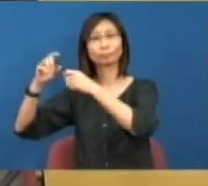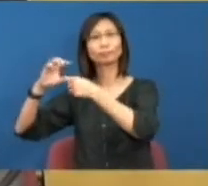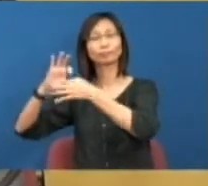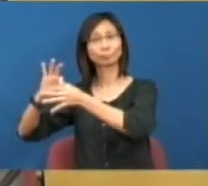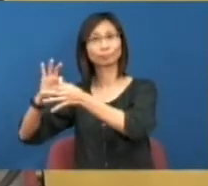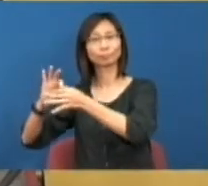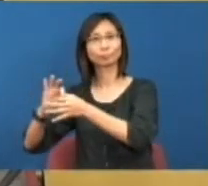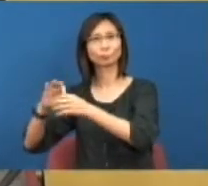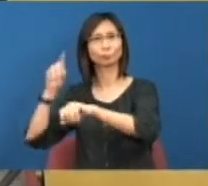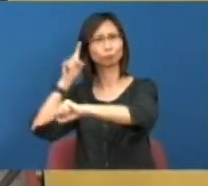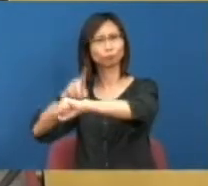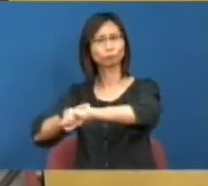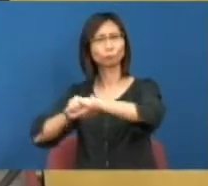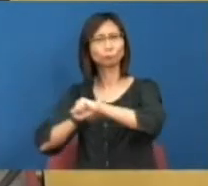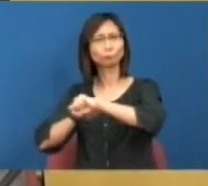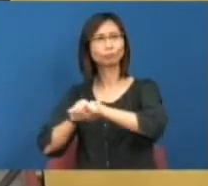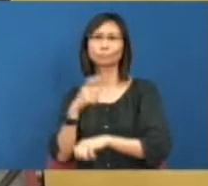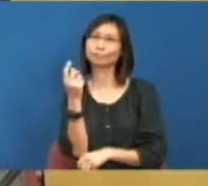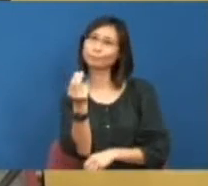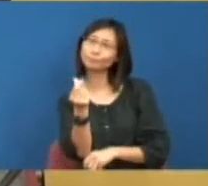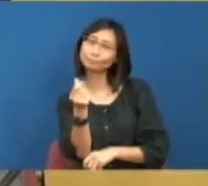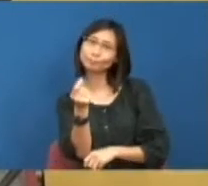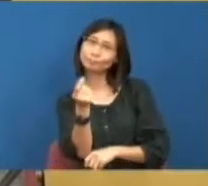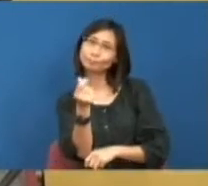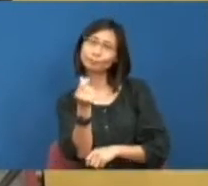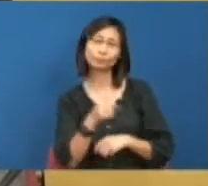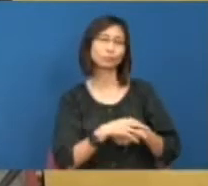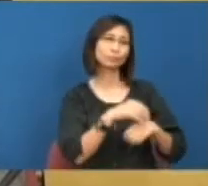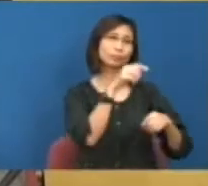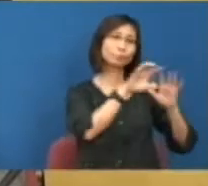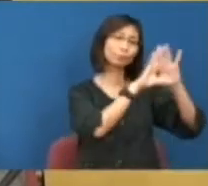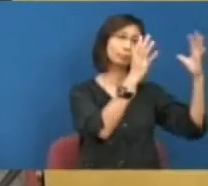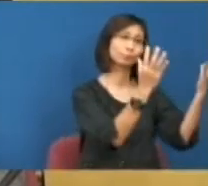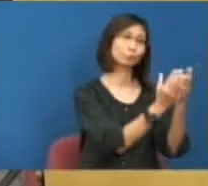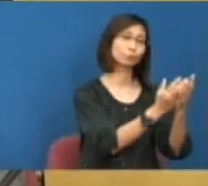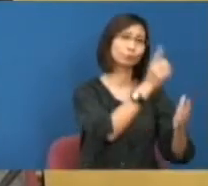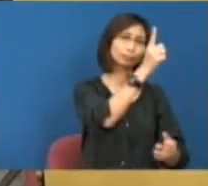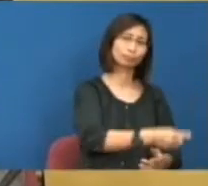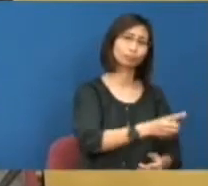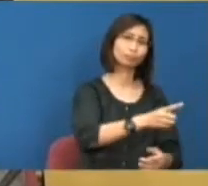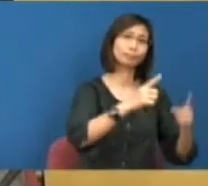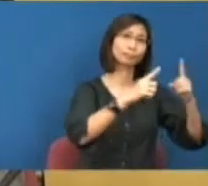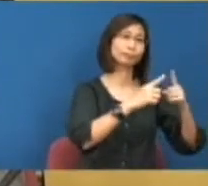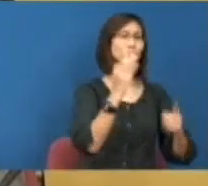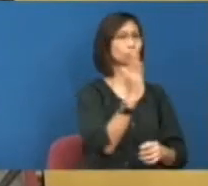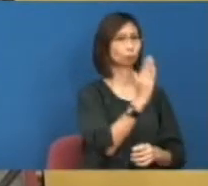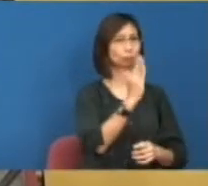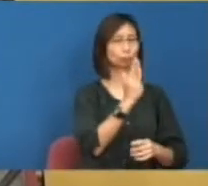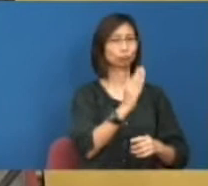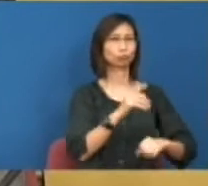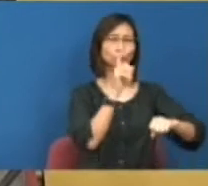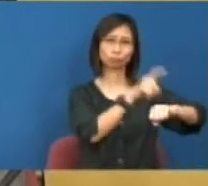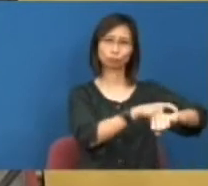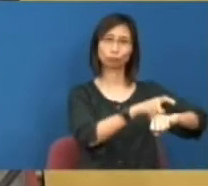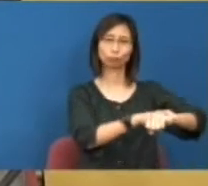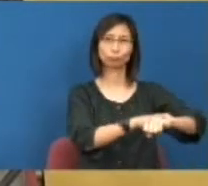佔的比率呢其实是10几个%。人民力量那边就有100人左右，就亦都是全部